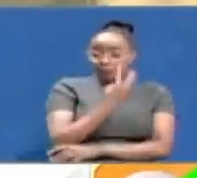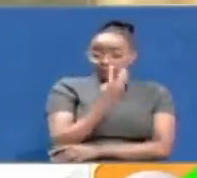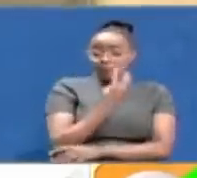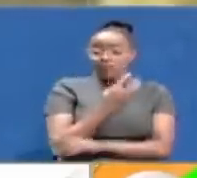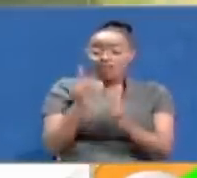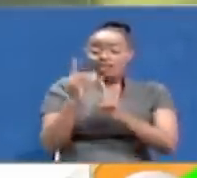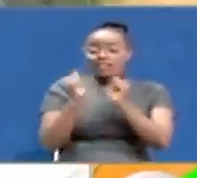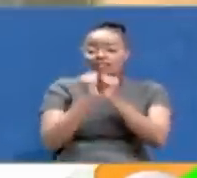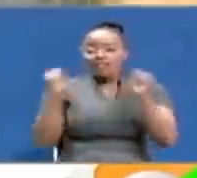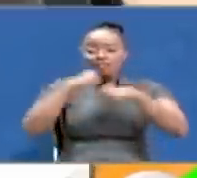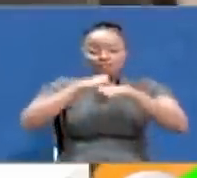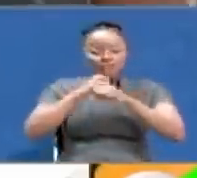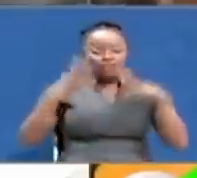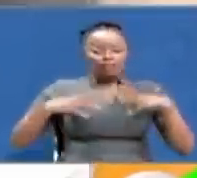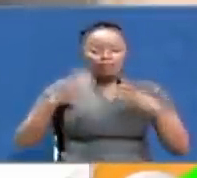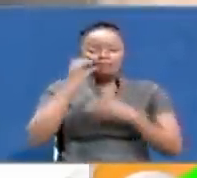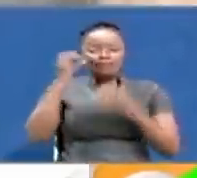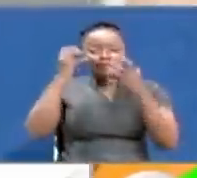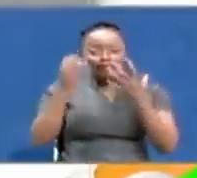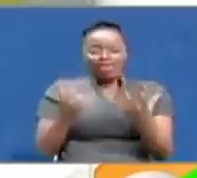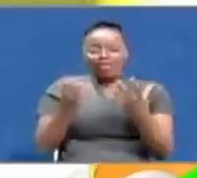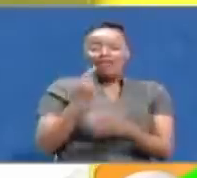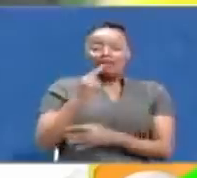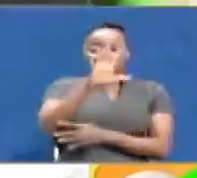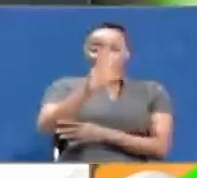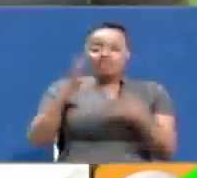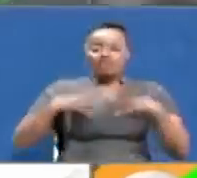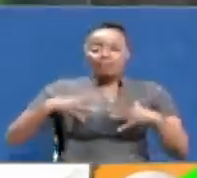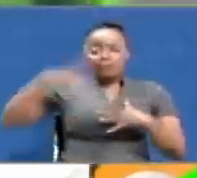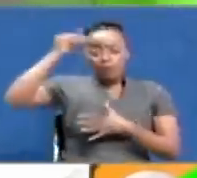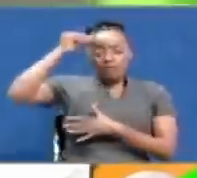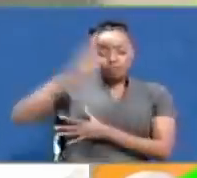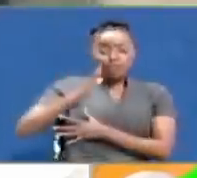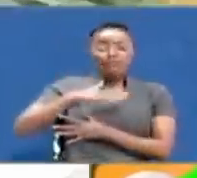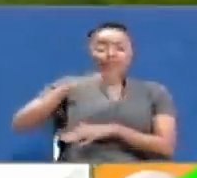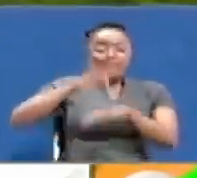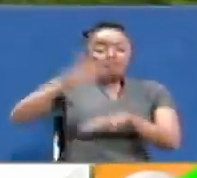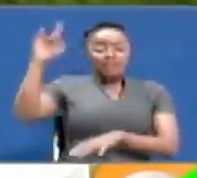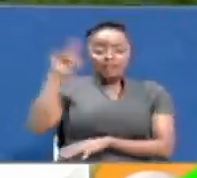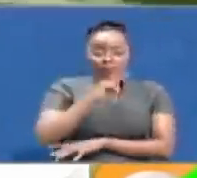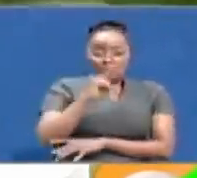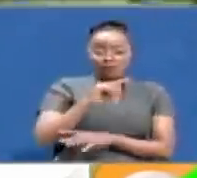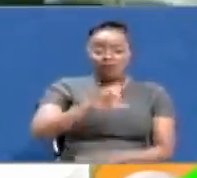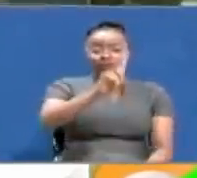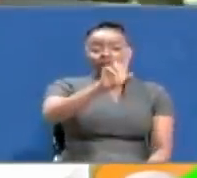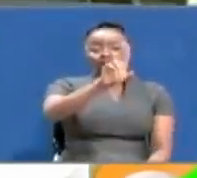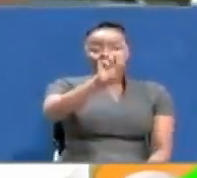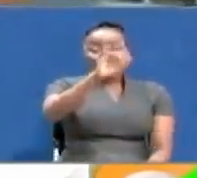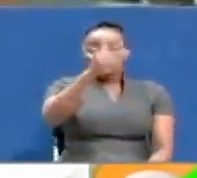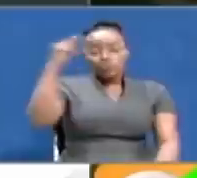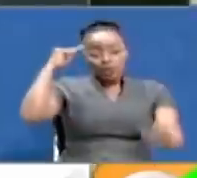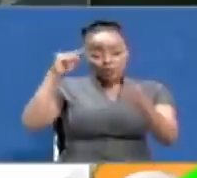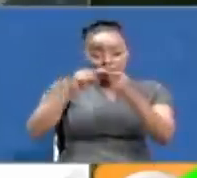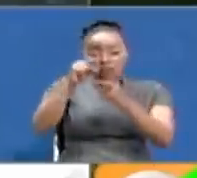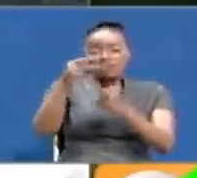2015 likitamausha taifa, watu 51, wengi wao wakiwa ni wanafunzi, waliangamia. Jumba la Dusit D2 lililengwa